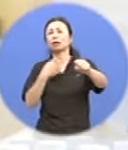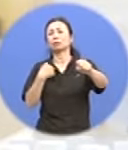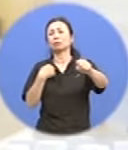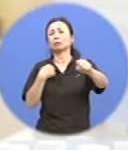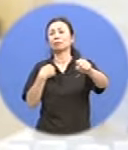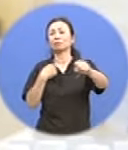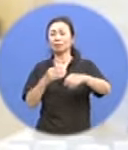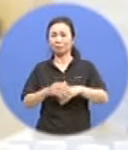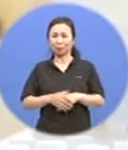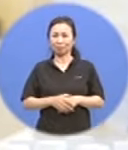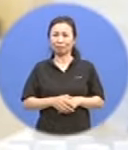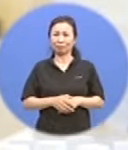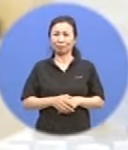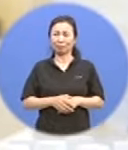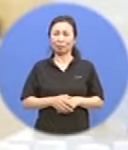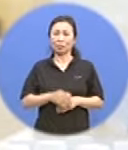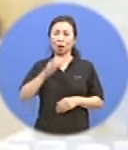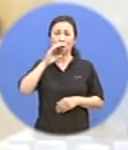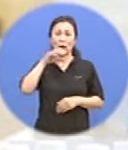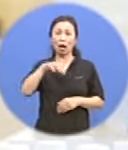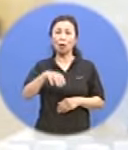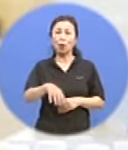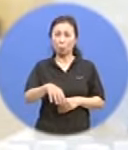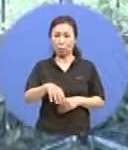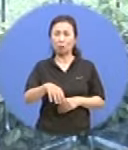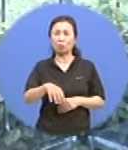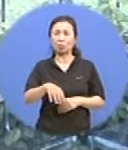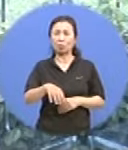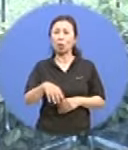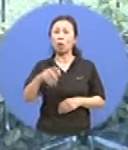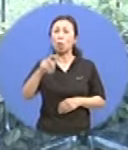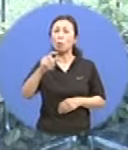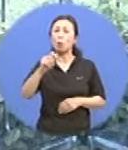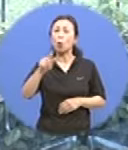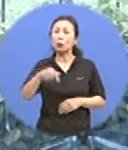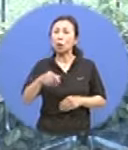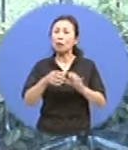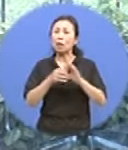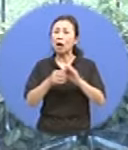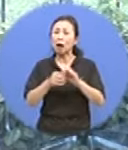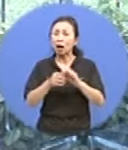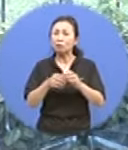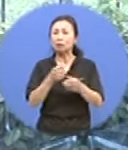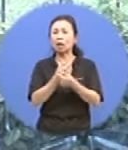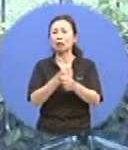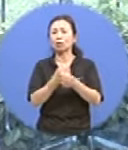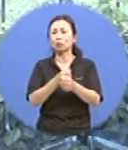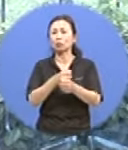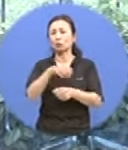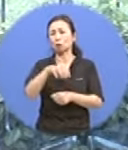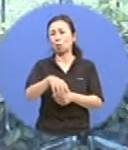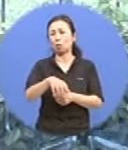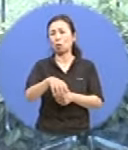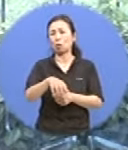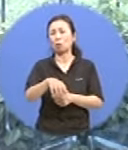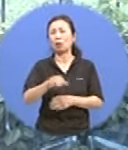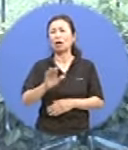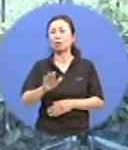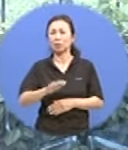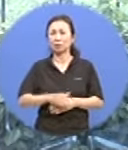と、物に関わる物質に関わる、本質的な基礎研究ですか、基盤研究をしっかりやってるところ